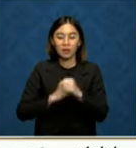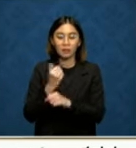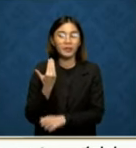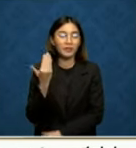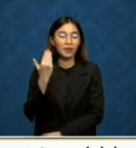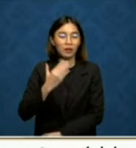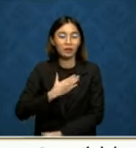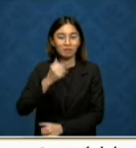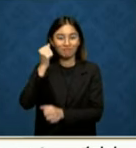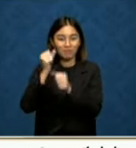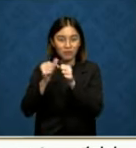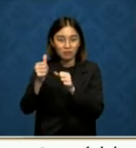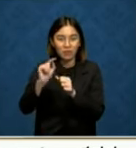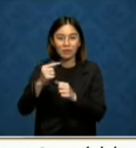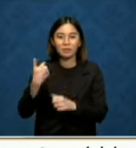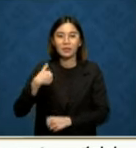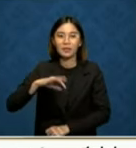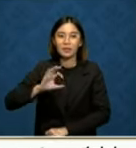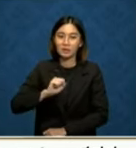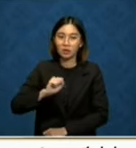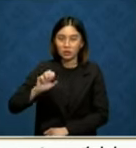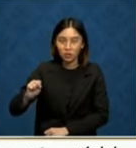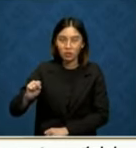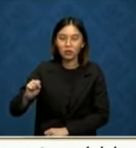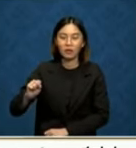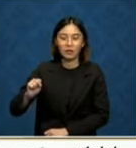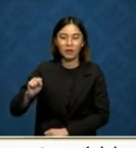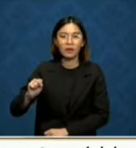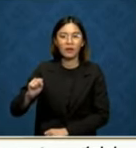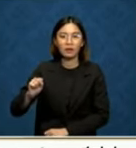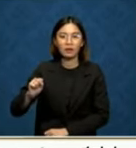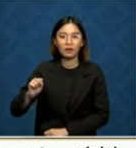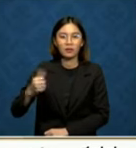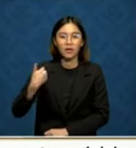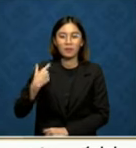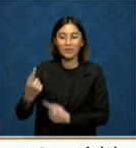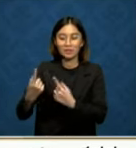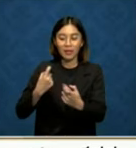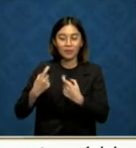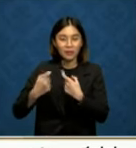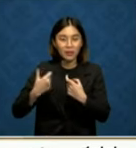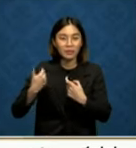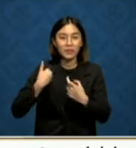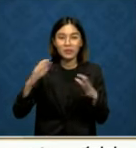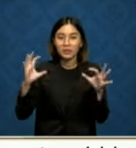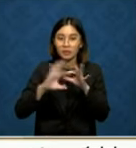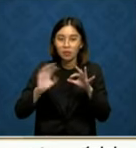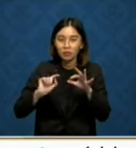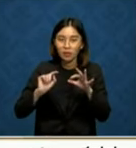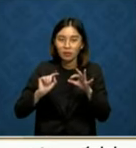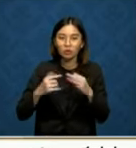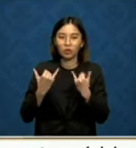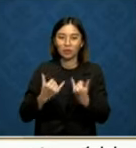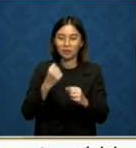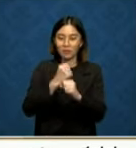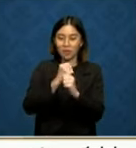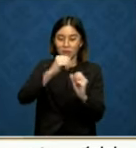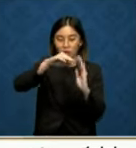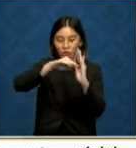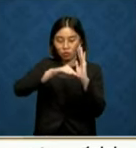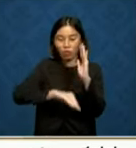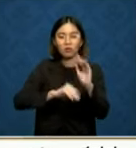ว เงนจำได้วามีท่าน สมาชิคาษรพวกแนวัสดอ์ได้สอบถาม ว่าเรื่องที่เราดำเนินการ